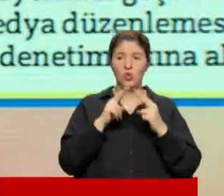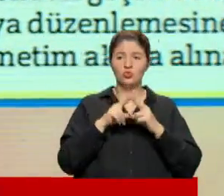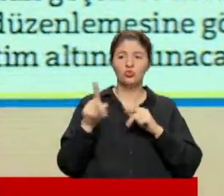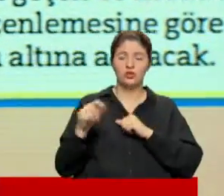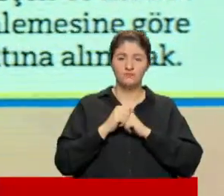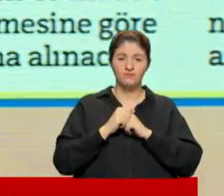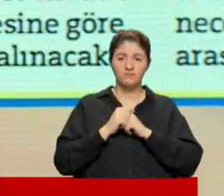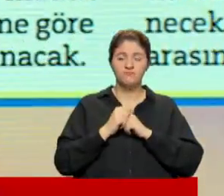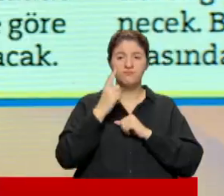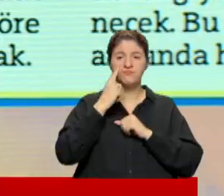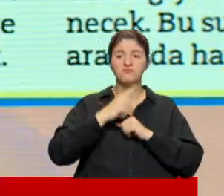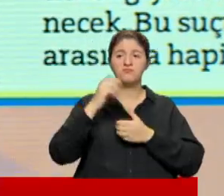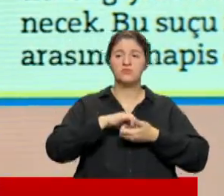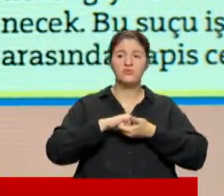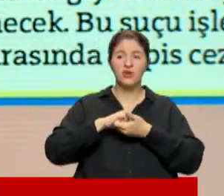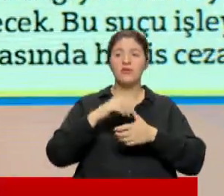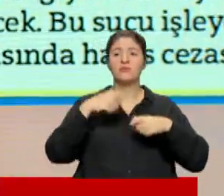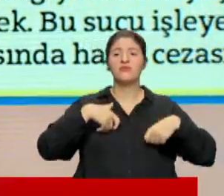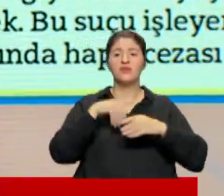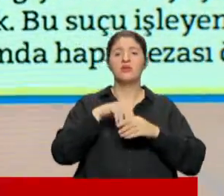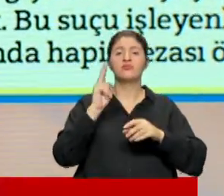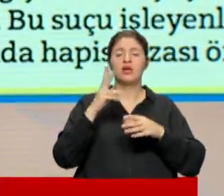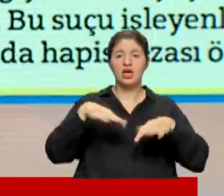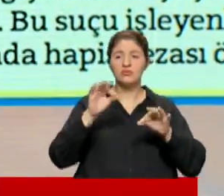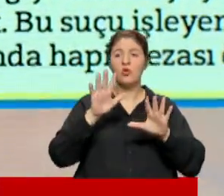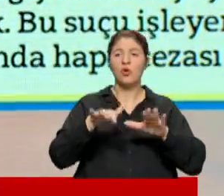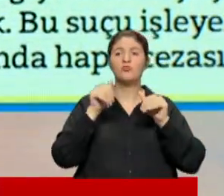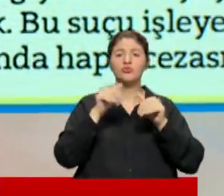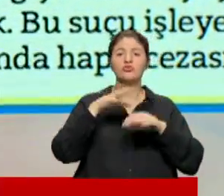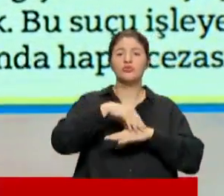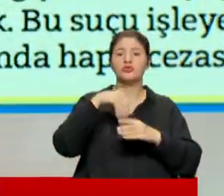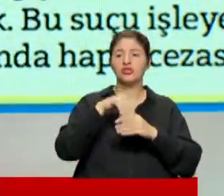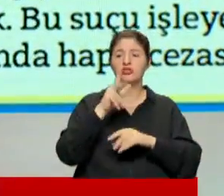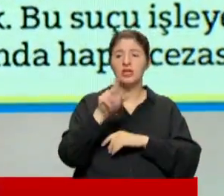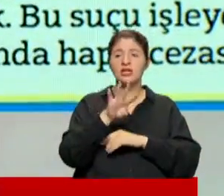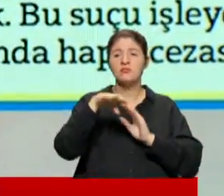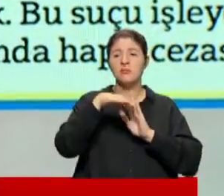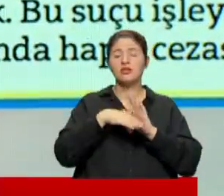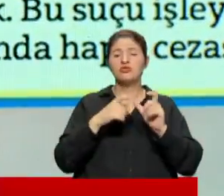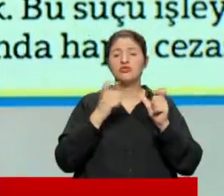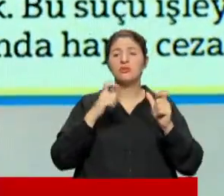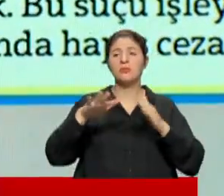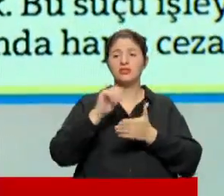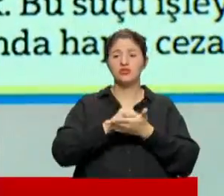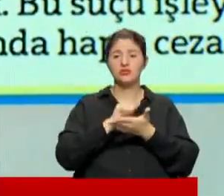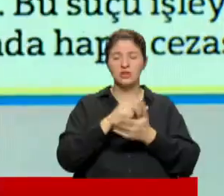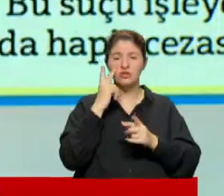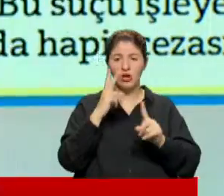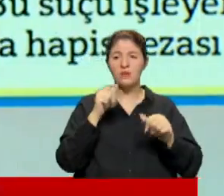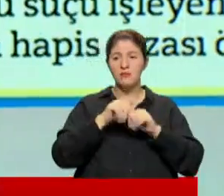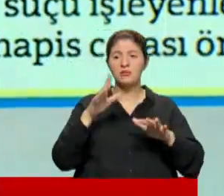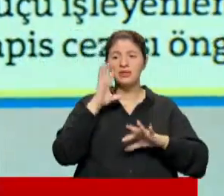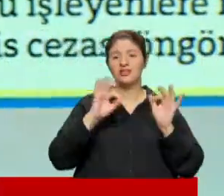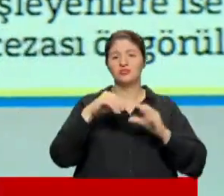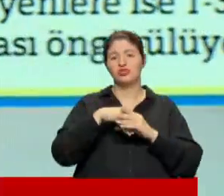görüşülecek Cumhur ittifakı ve vekillerin ce hazırlanan ve komisyondan geçen 40 maddelik sosyal medya düzenlemesine göre paylaşımlar Eee